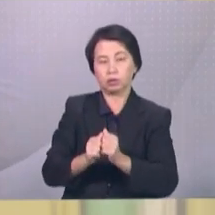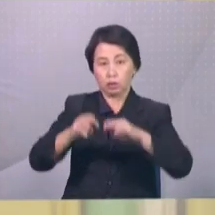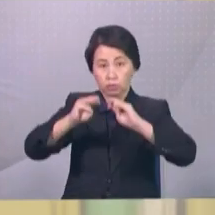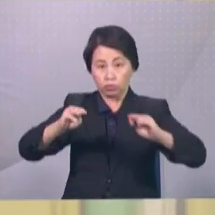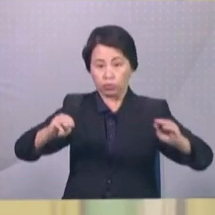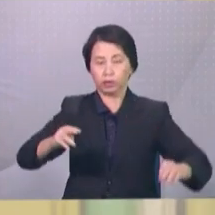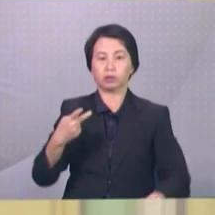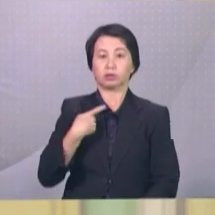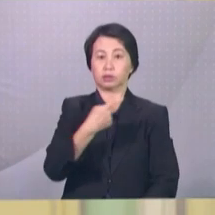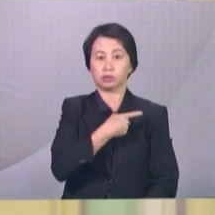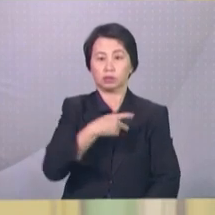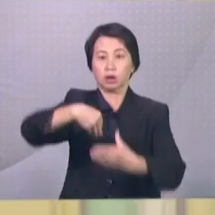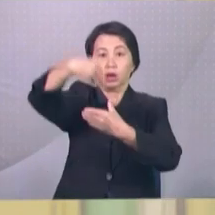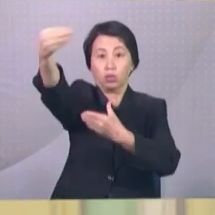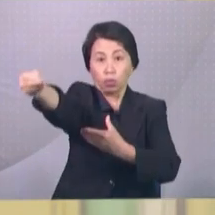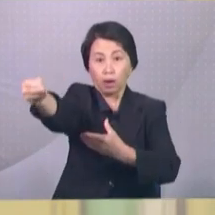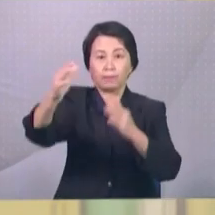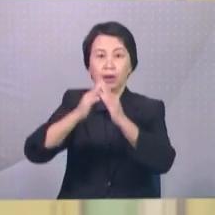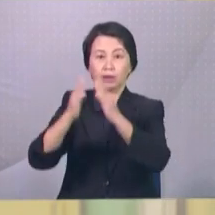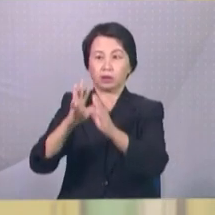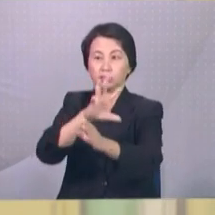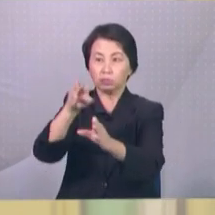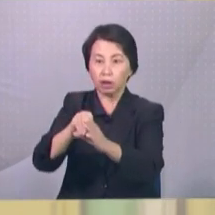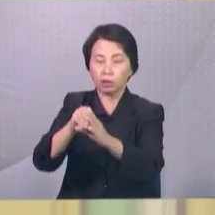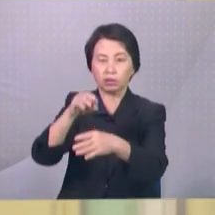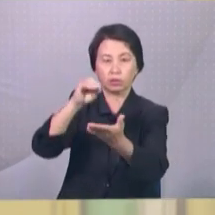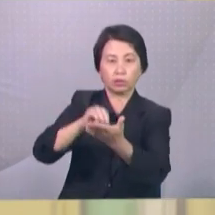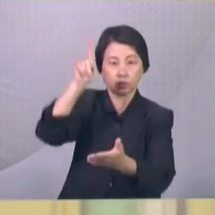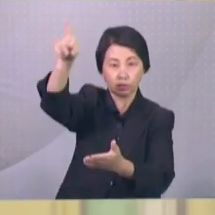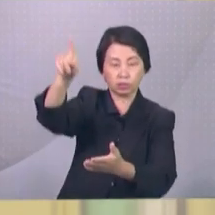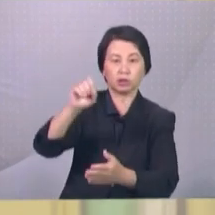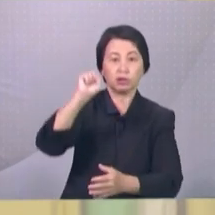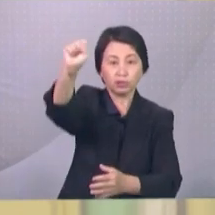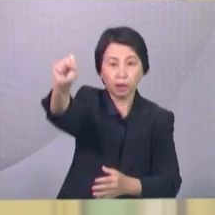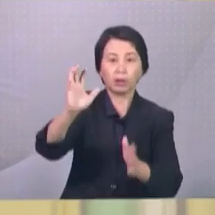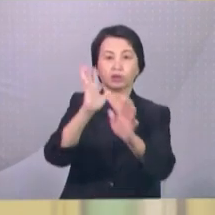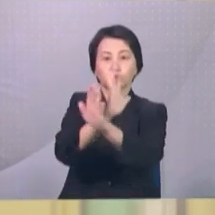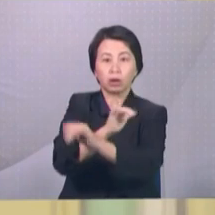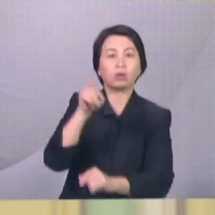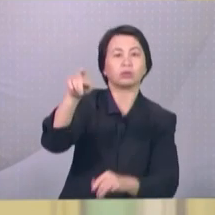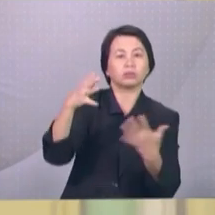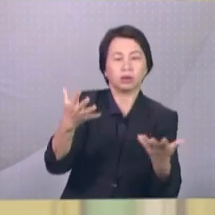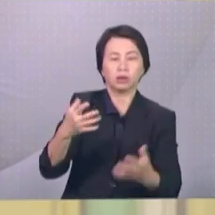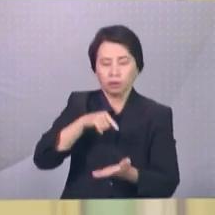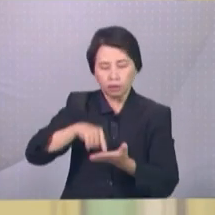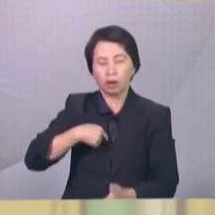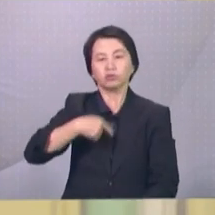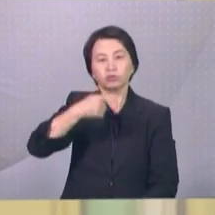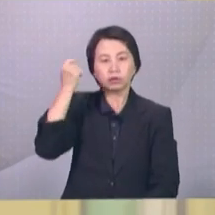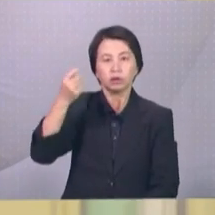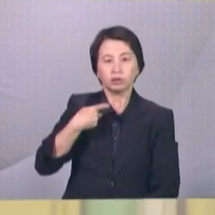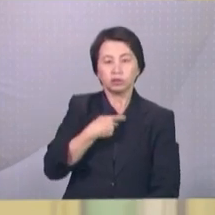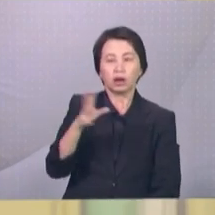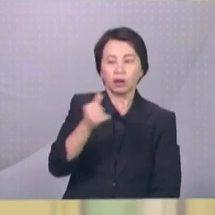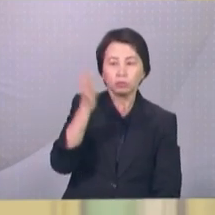pelajar-pelajar kita di kawasan luar bandar, termasuklah di anak-anak kita di Sabah dan Sarawak, inilah saya sebut tadi bahawa kita